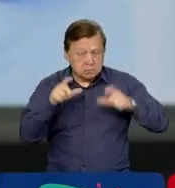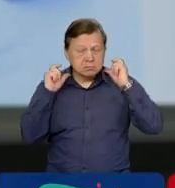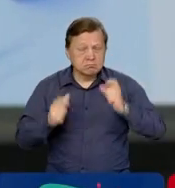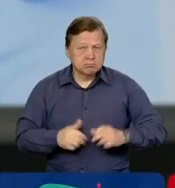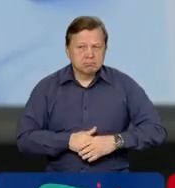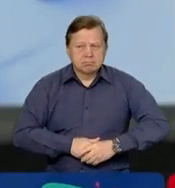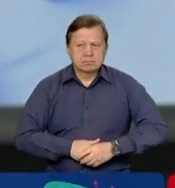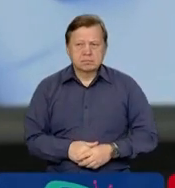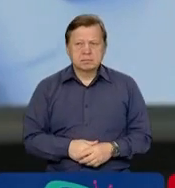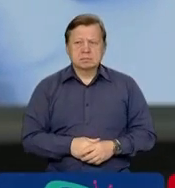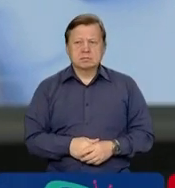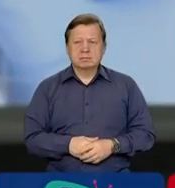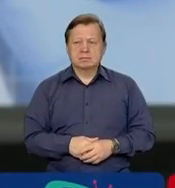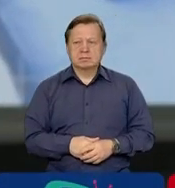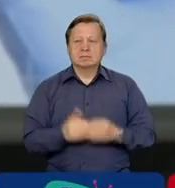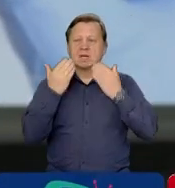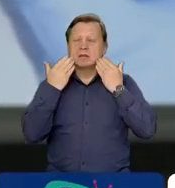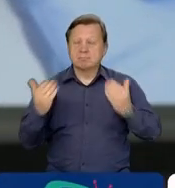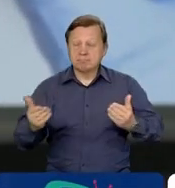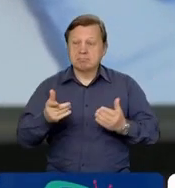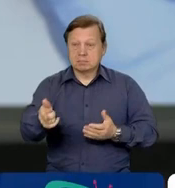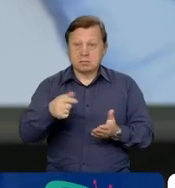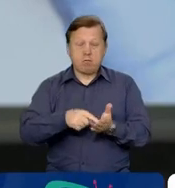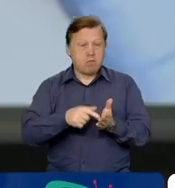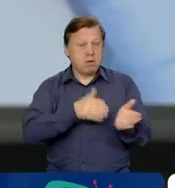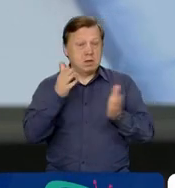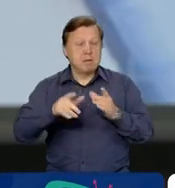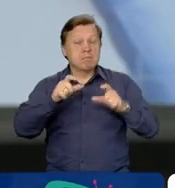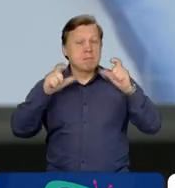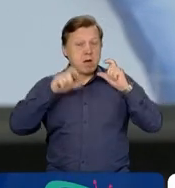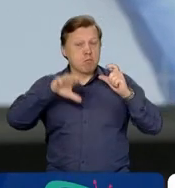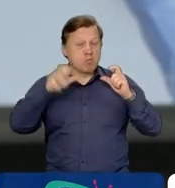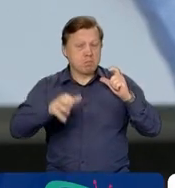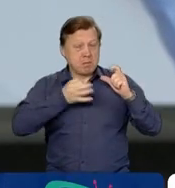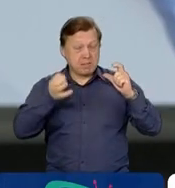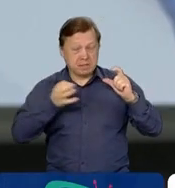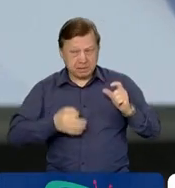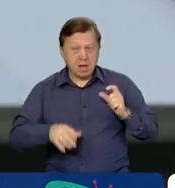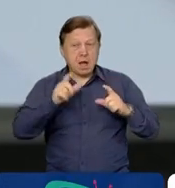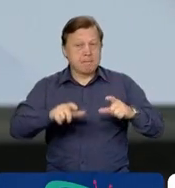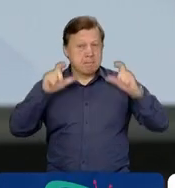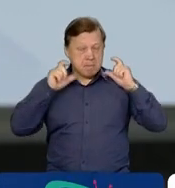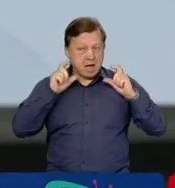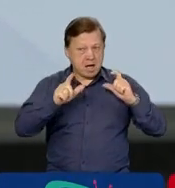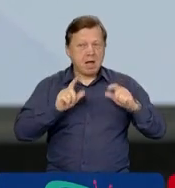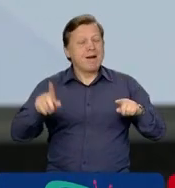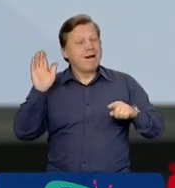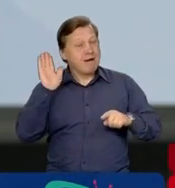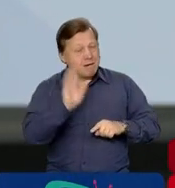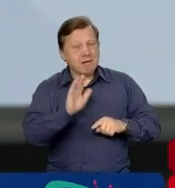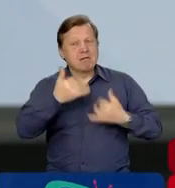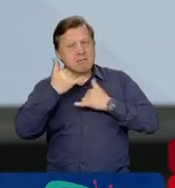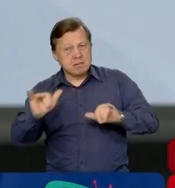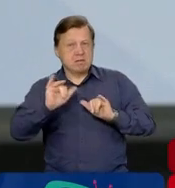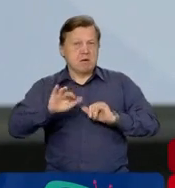maseczkę? Dziękuję. Kolejne pytanie właśnie z cyklu maseczek. Pamiętajmy, nie tylko maseczki, ale też inne